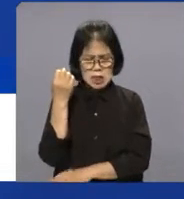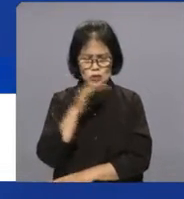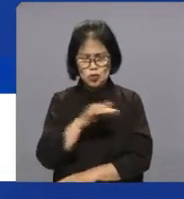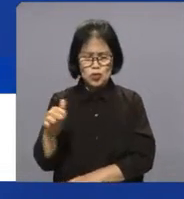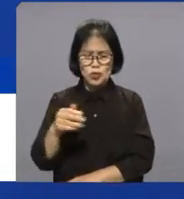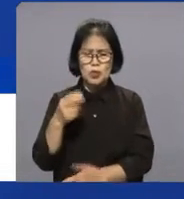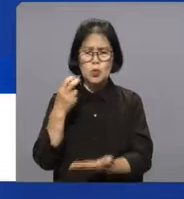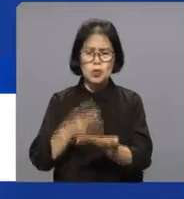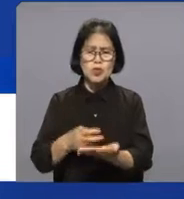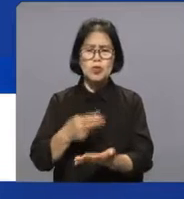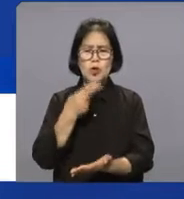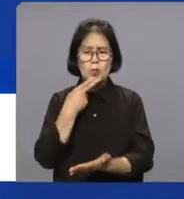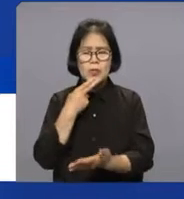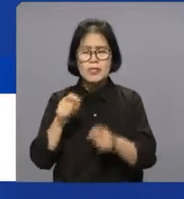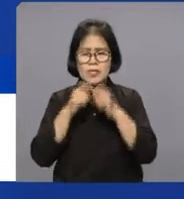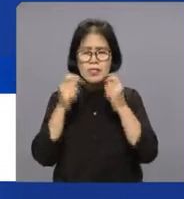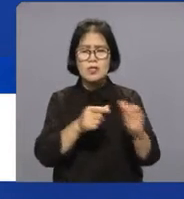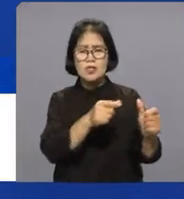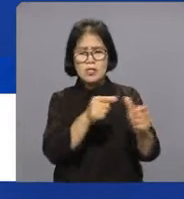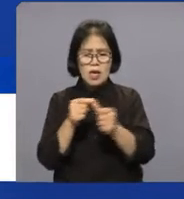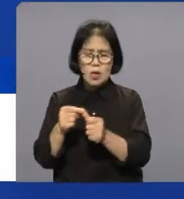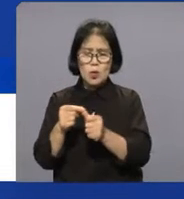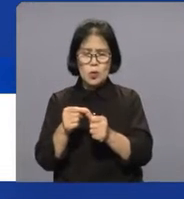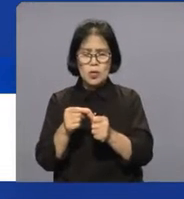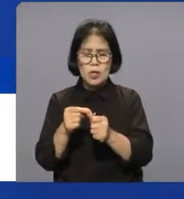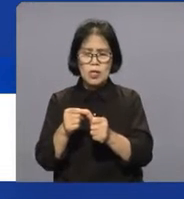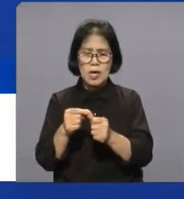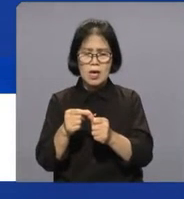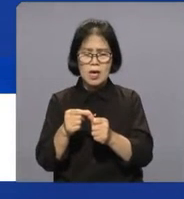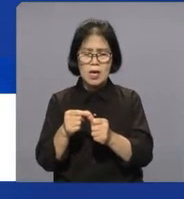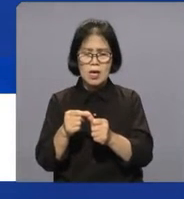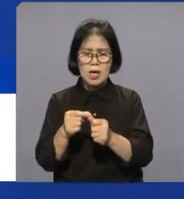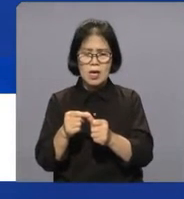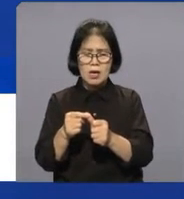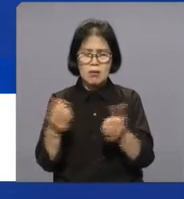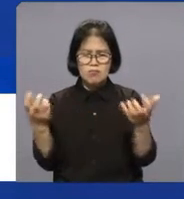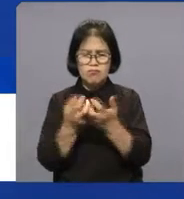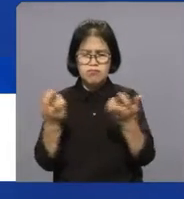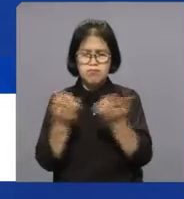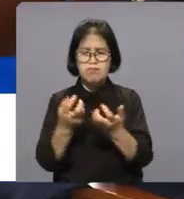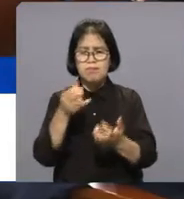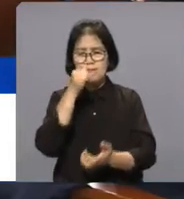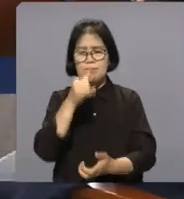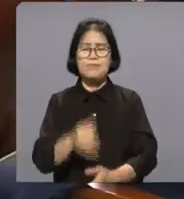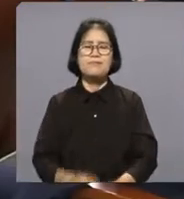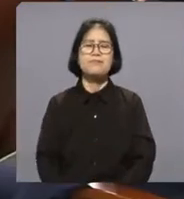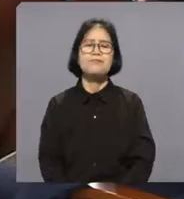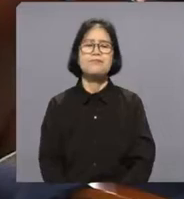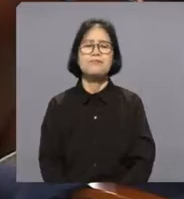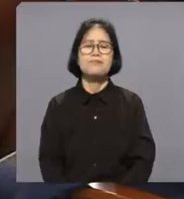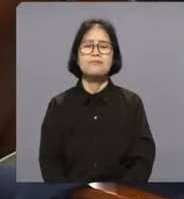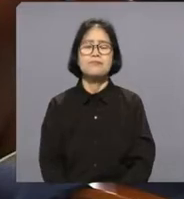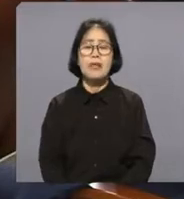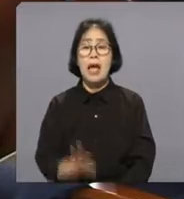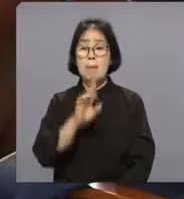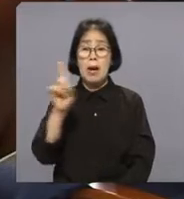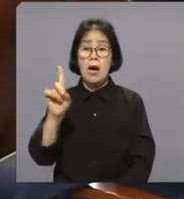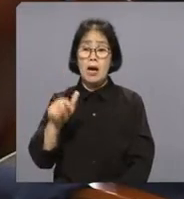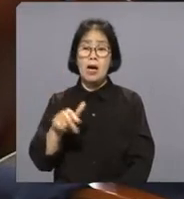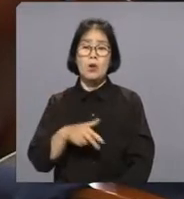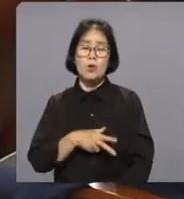원칙도 없는 사적 채용에 아주 정실 인사로 가득 차 있는 것 같습니다. 정말. 박홍근